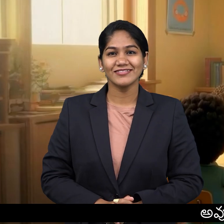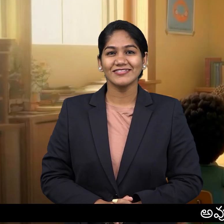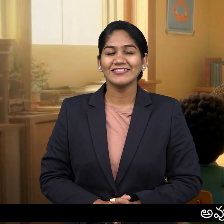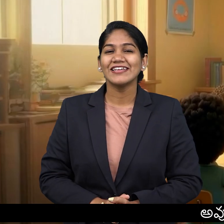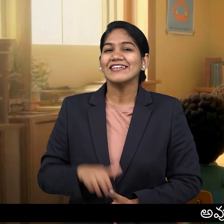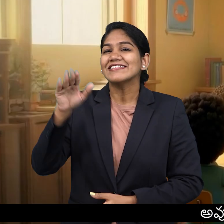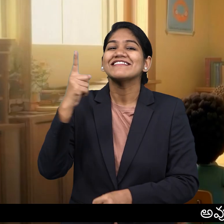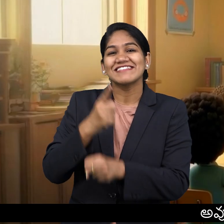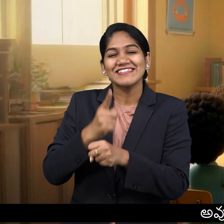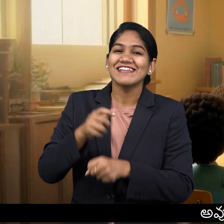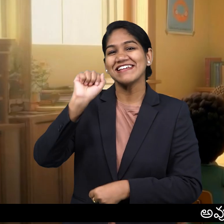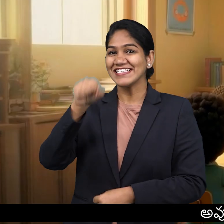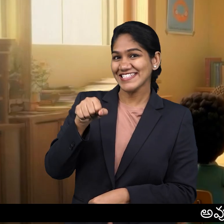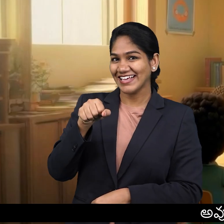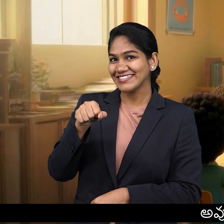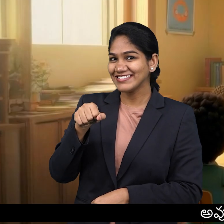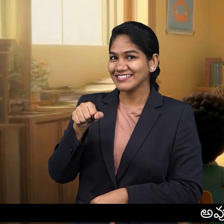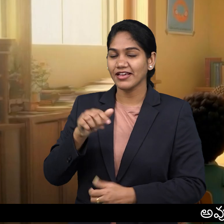అవును టీచర్.